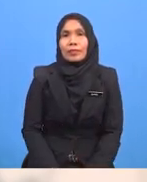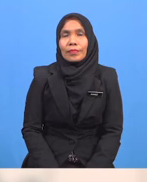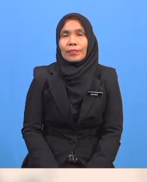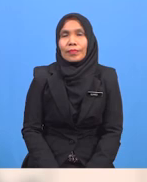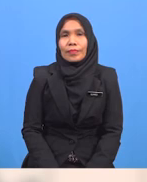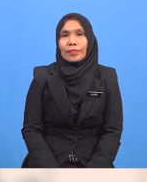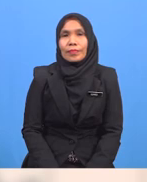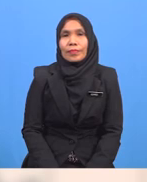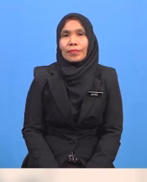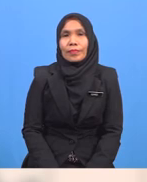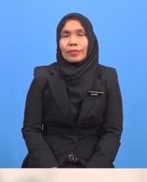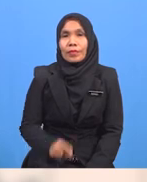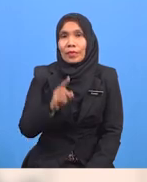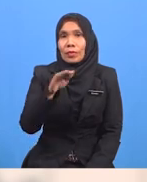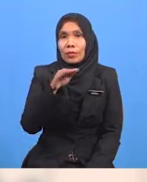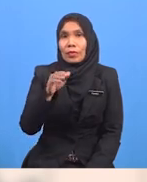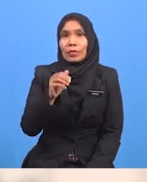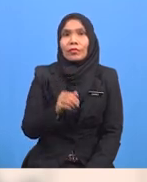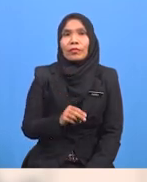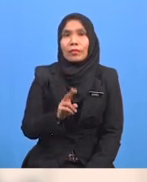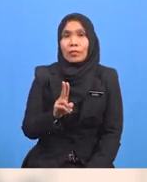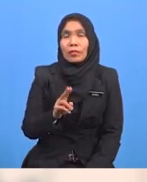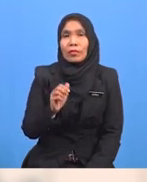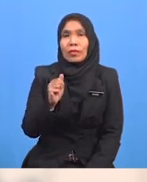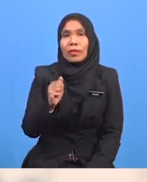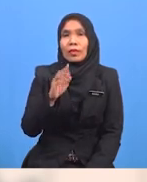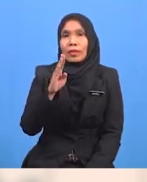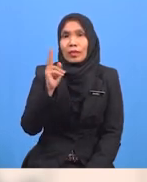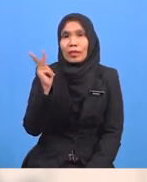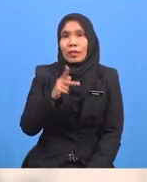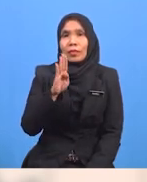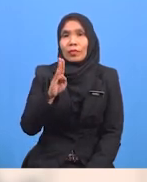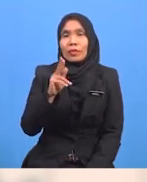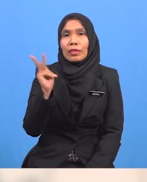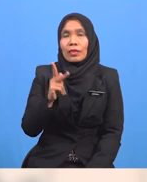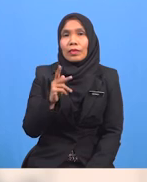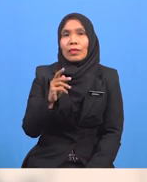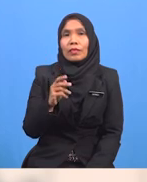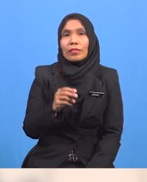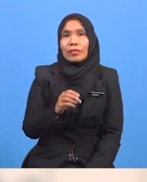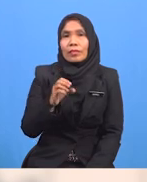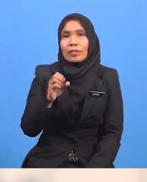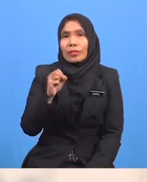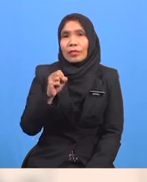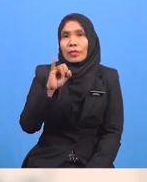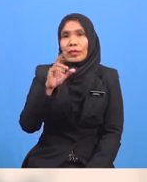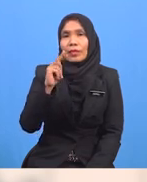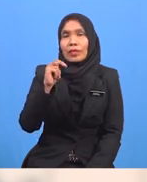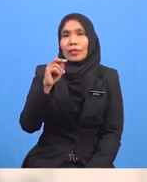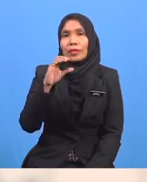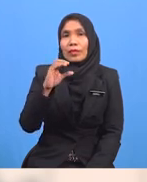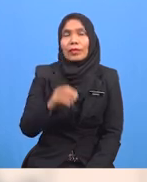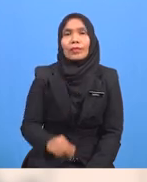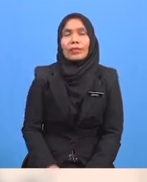size Dan menganggap nilai elah 8 cm nilai bilas 9 cm